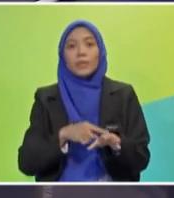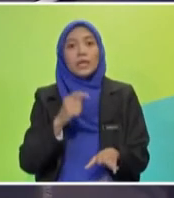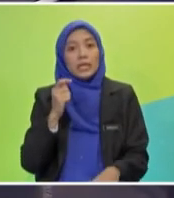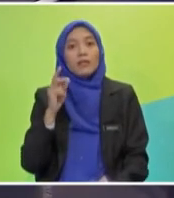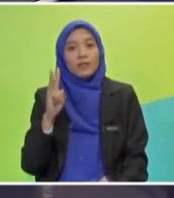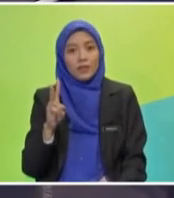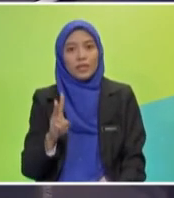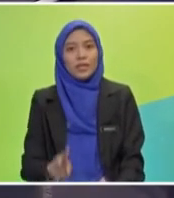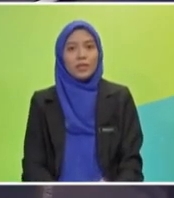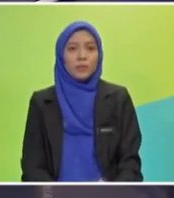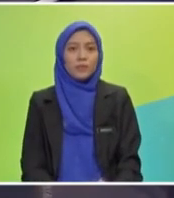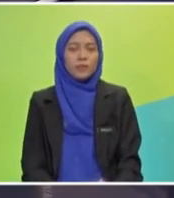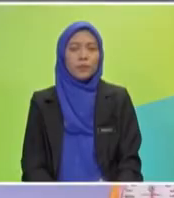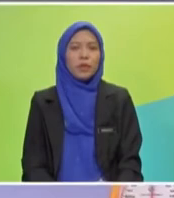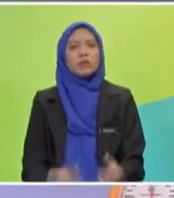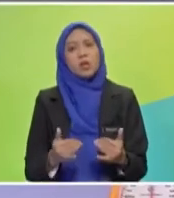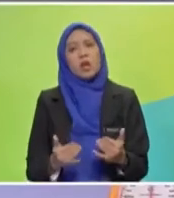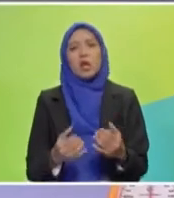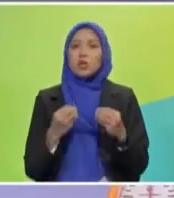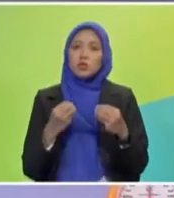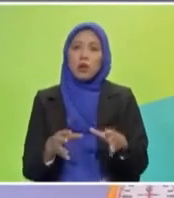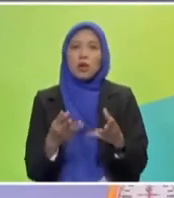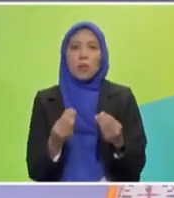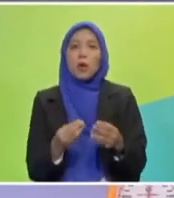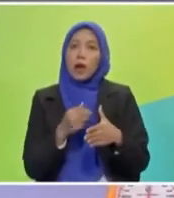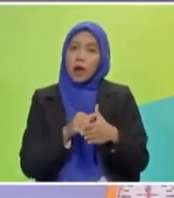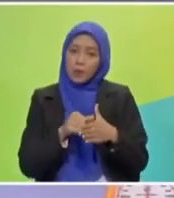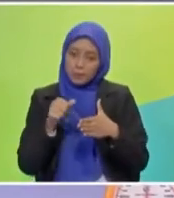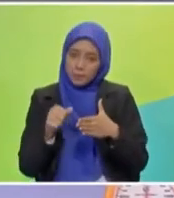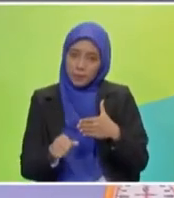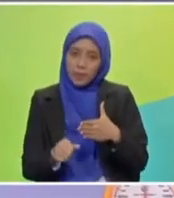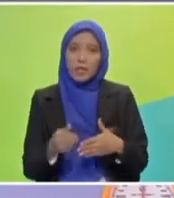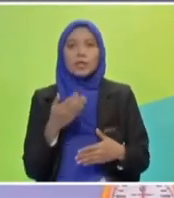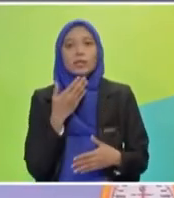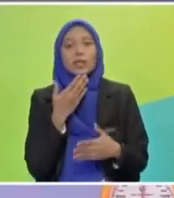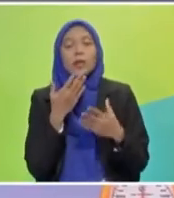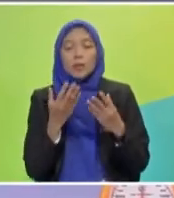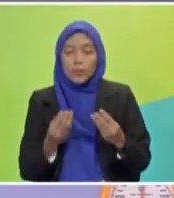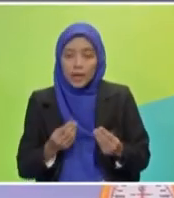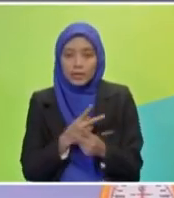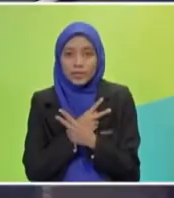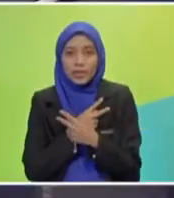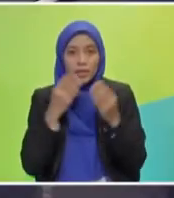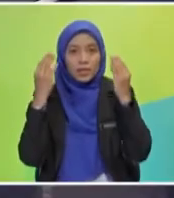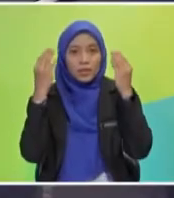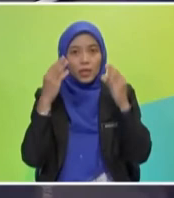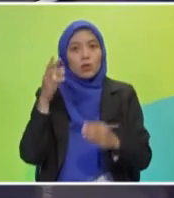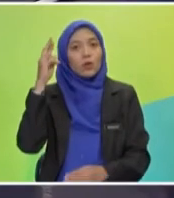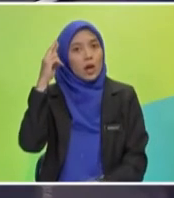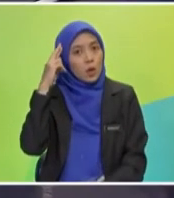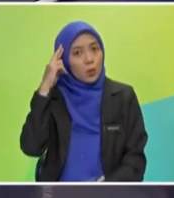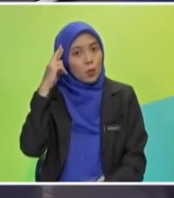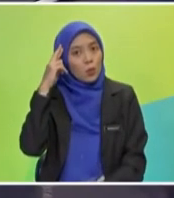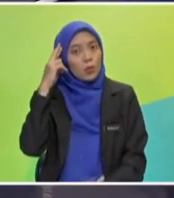Baiklah, kita pun dah habis kelas kita hari ini, cikgu. Saya ucapkan terima kasih banyak-banyak kepada Cikgu Muhammad Rauf kita dari SK